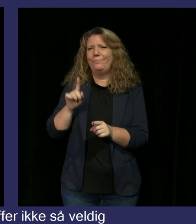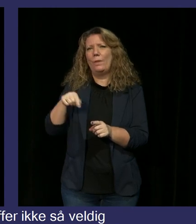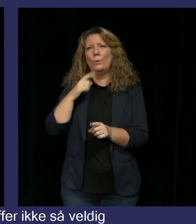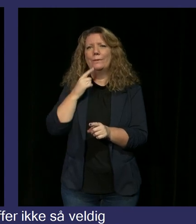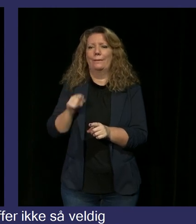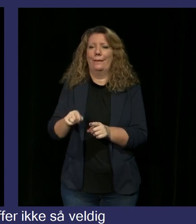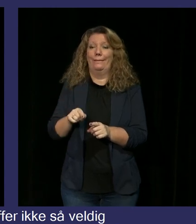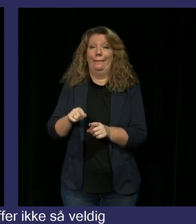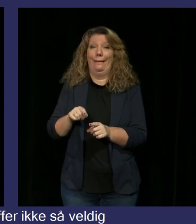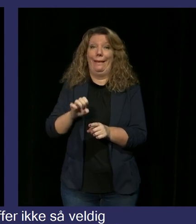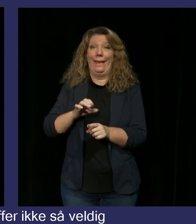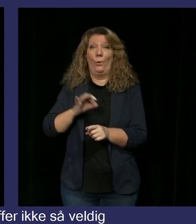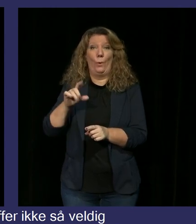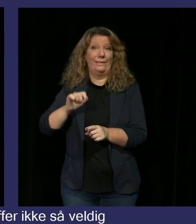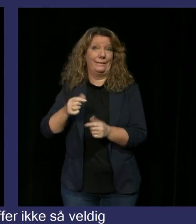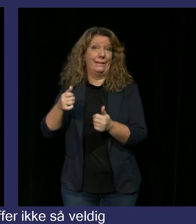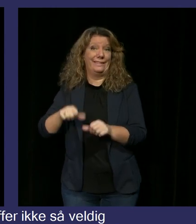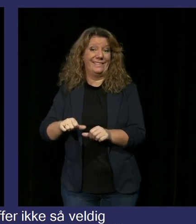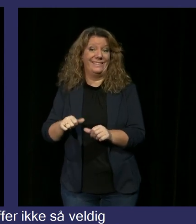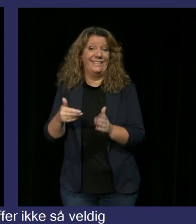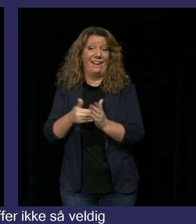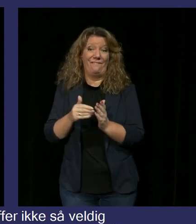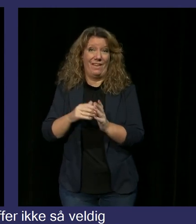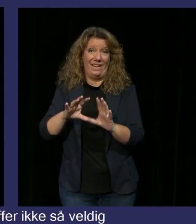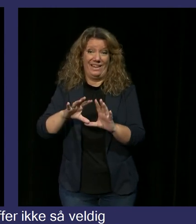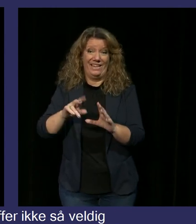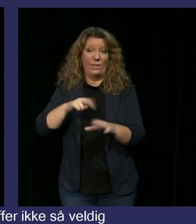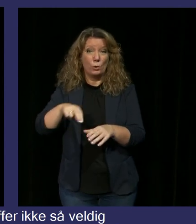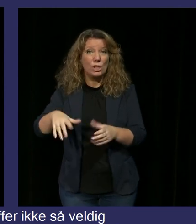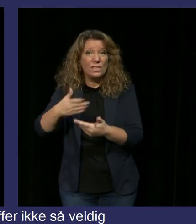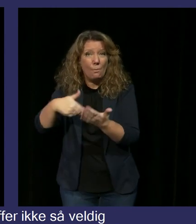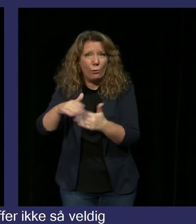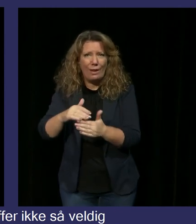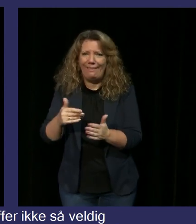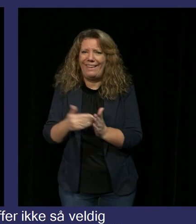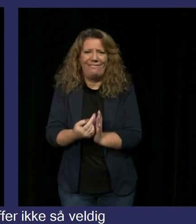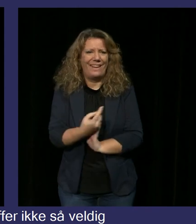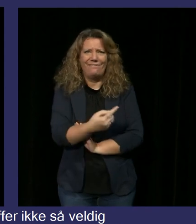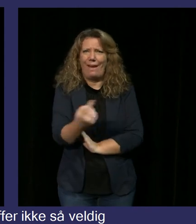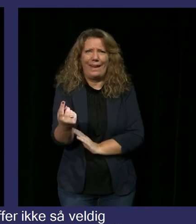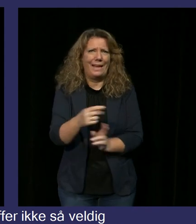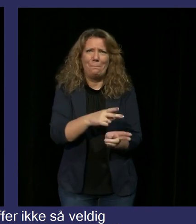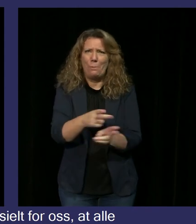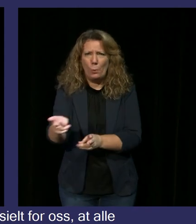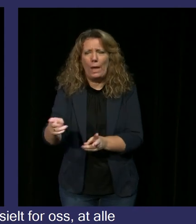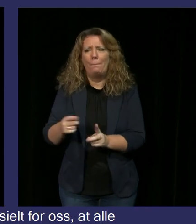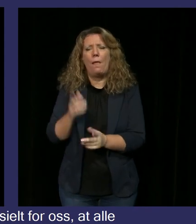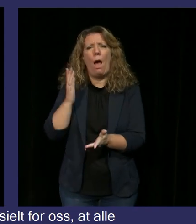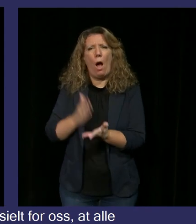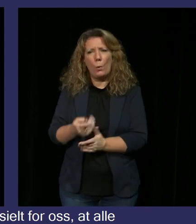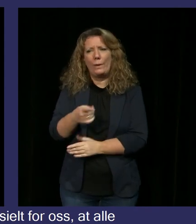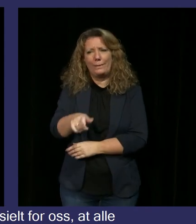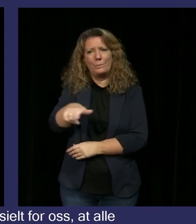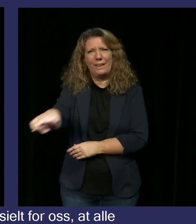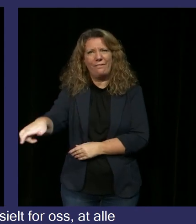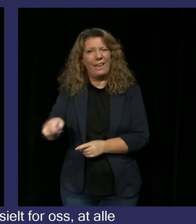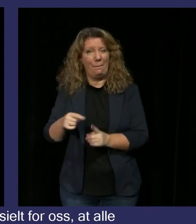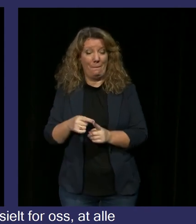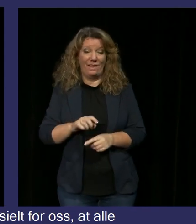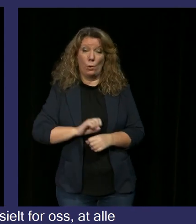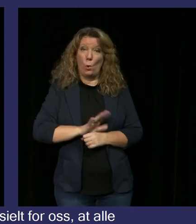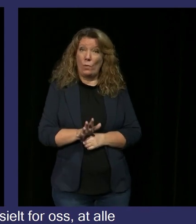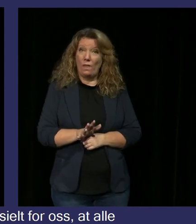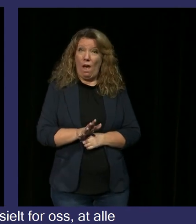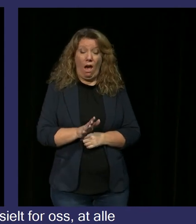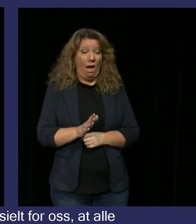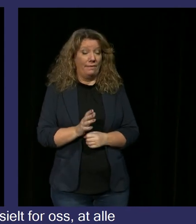på en ganske spesiell måte, men det treffer ikke så veldig mange av enkeltbrukerne, men veldig spesielt for dem det traff. Korona treffer alle.